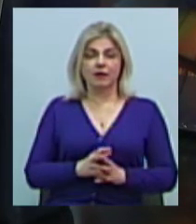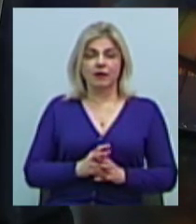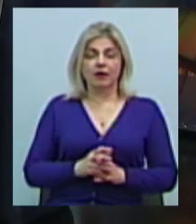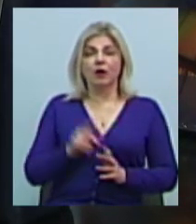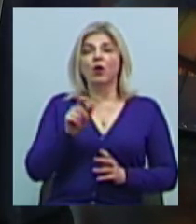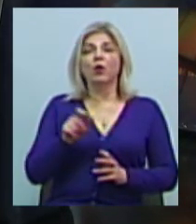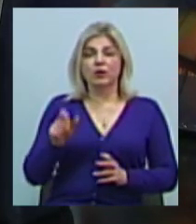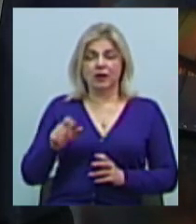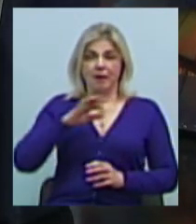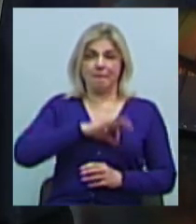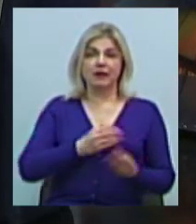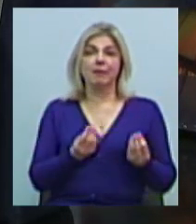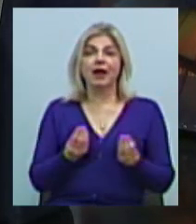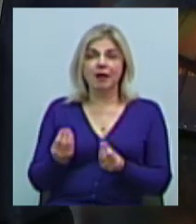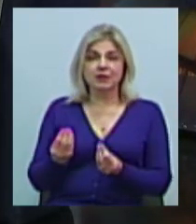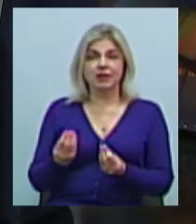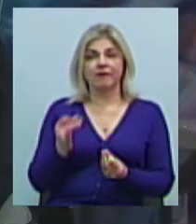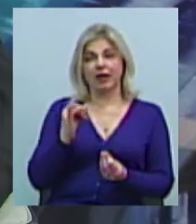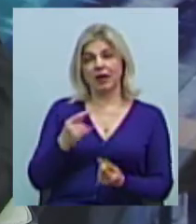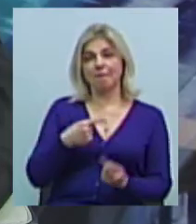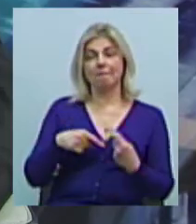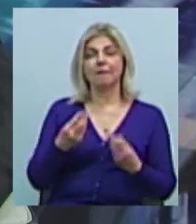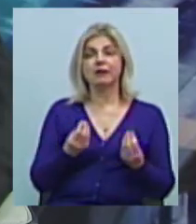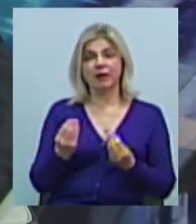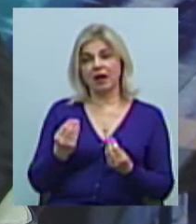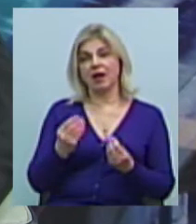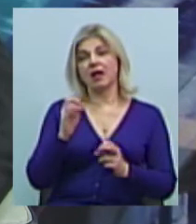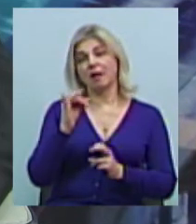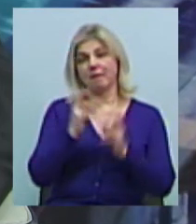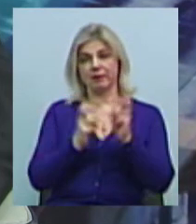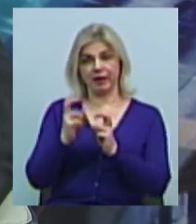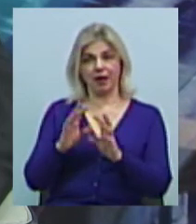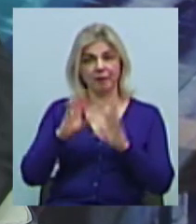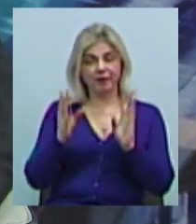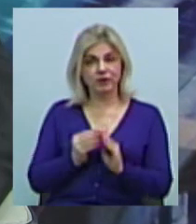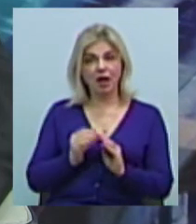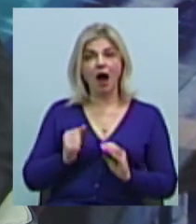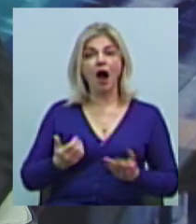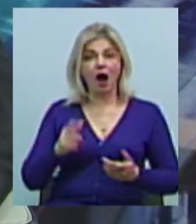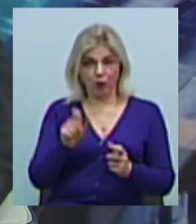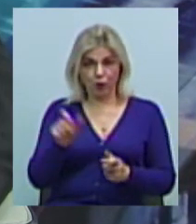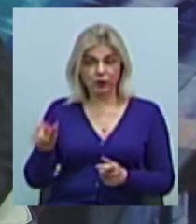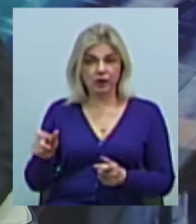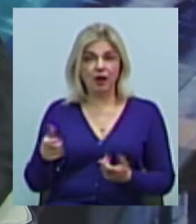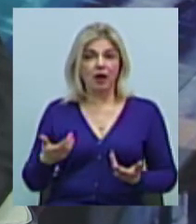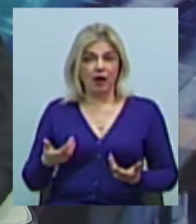фізичних особ-підприємців та підприємств взагалі. Побутові споживачі,